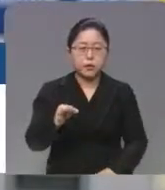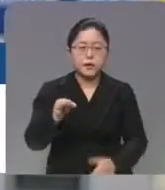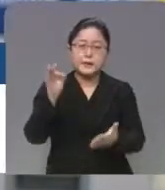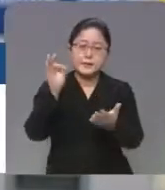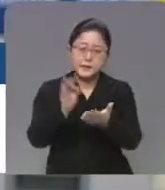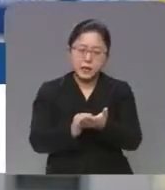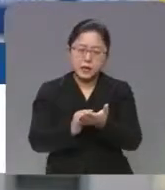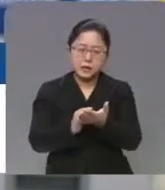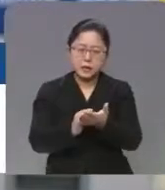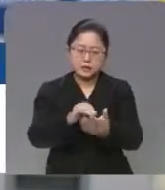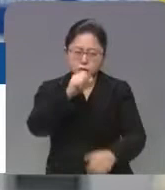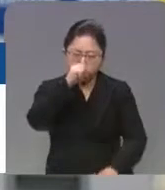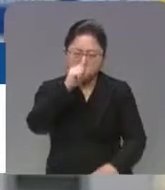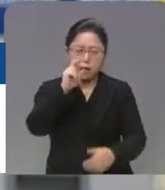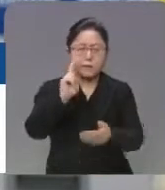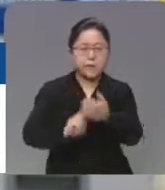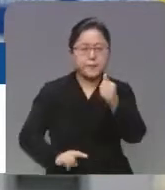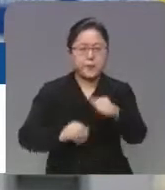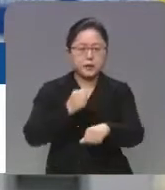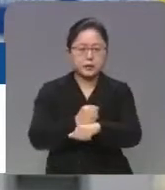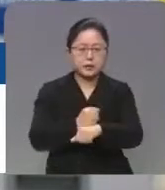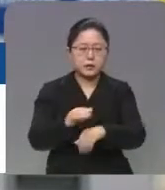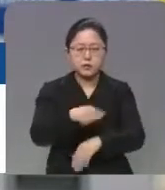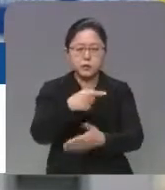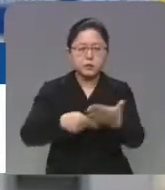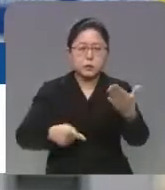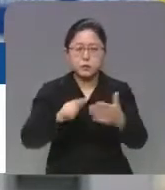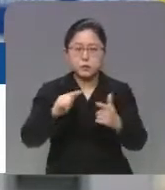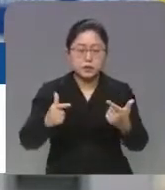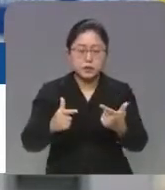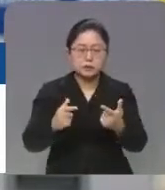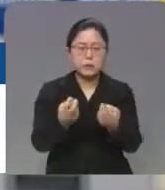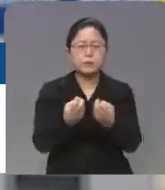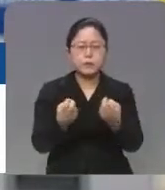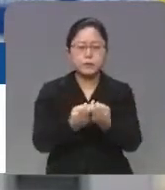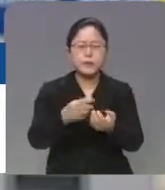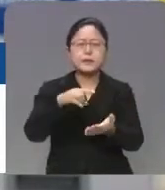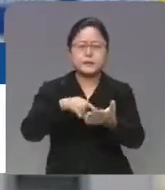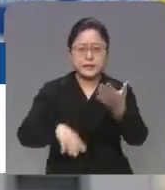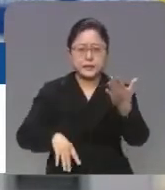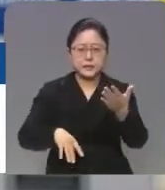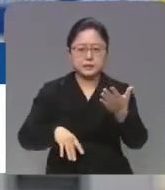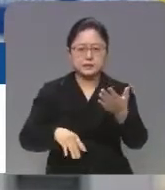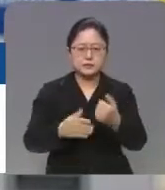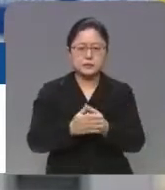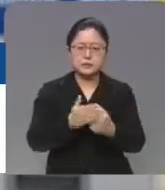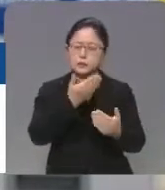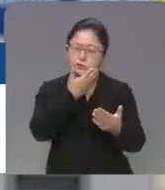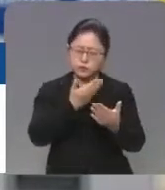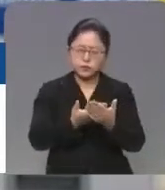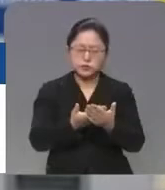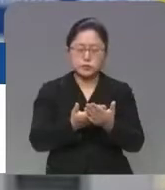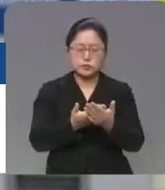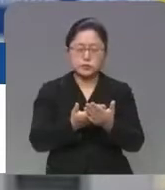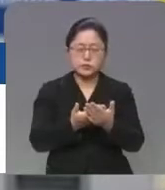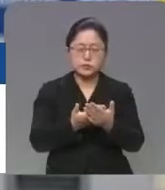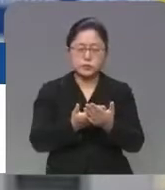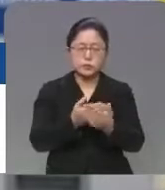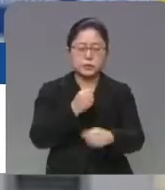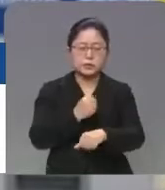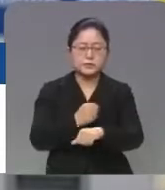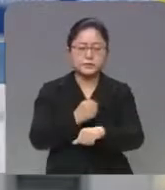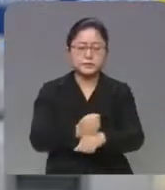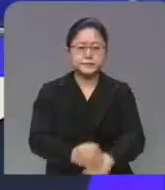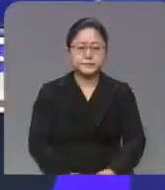싸게 메리트 있게 나가야 되느냐. 저희가 손실 안 보고 나갈 수 있는 방법은 관세. 이런 부분이 상당히